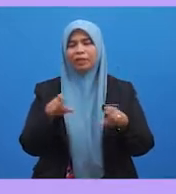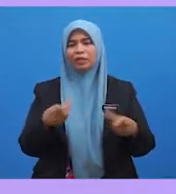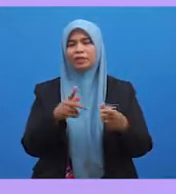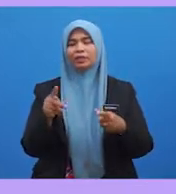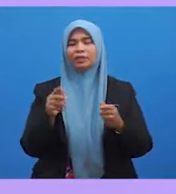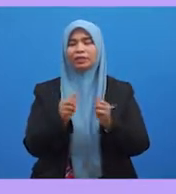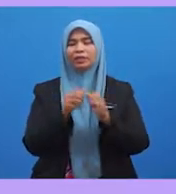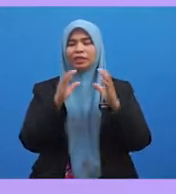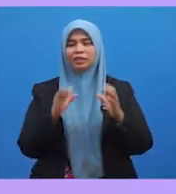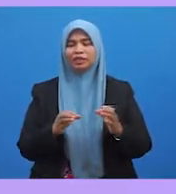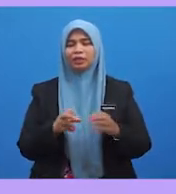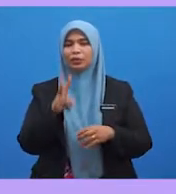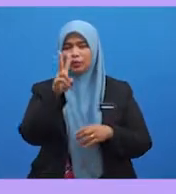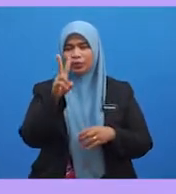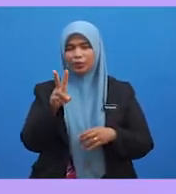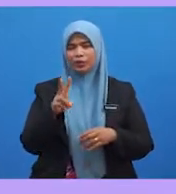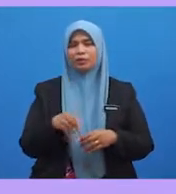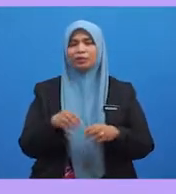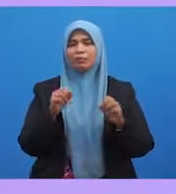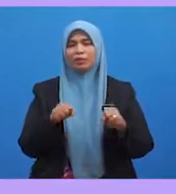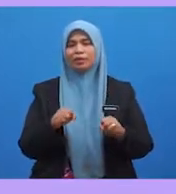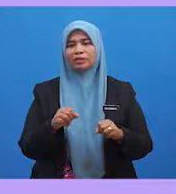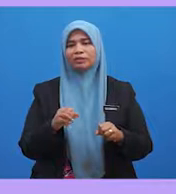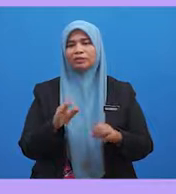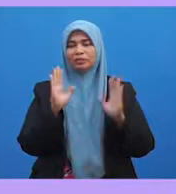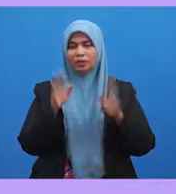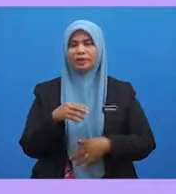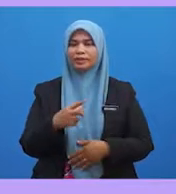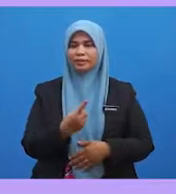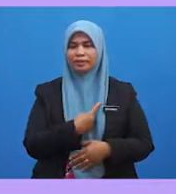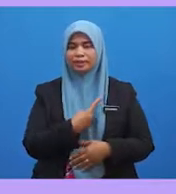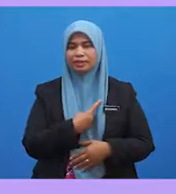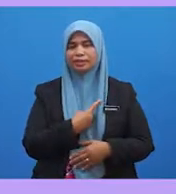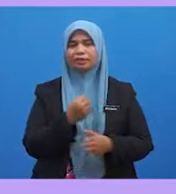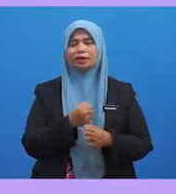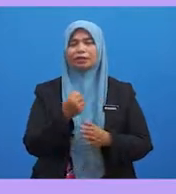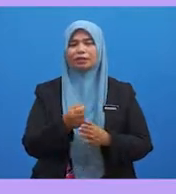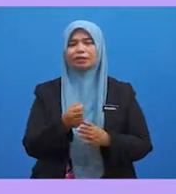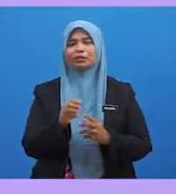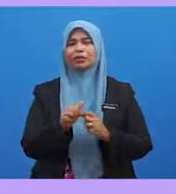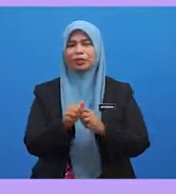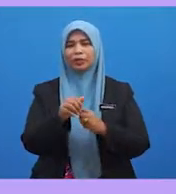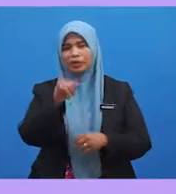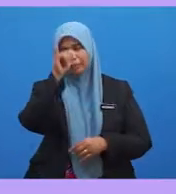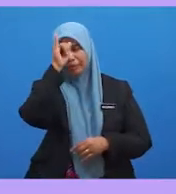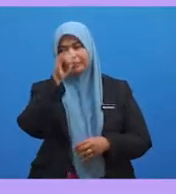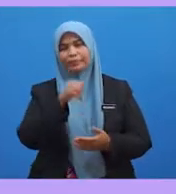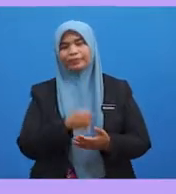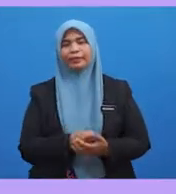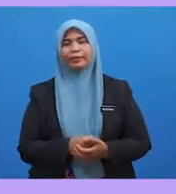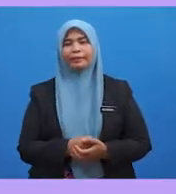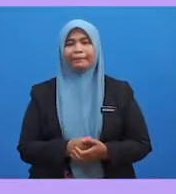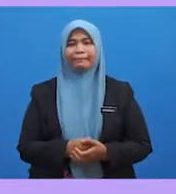sunat hajat boleh dilakukan dengan cara kedua-duanya, sama ada solat secara sendirian